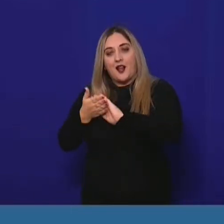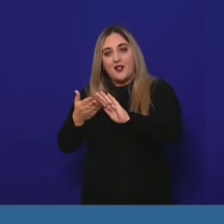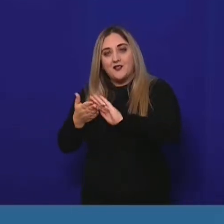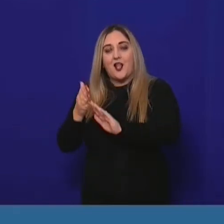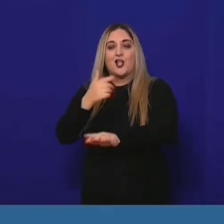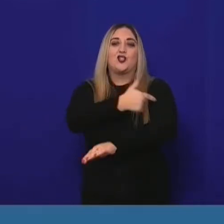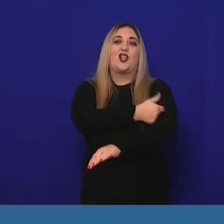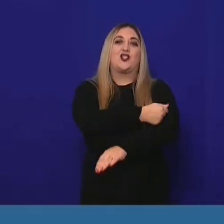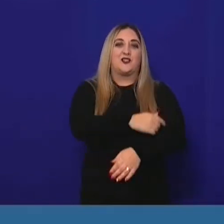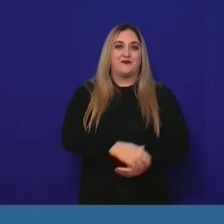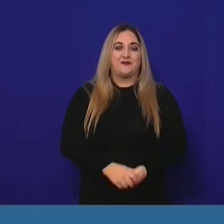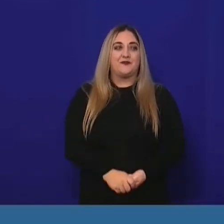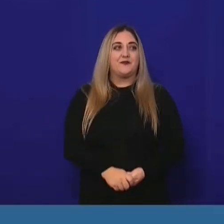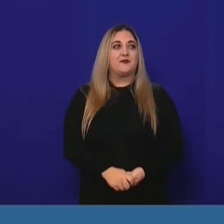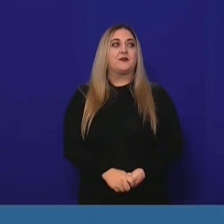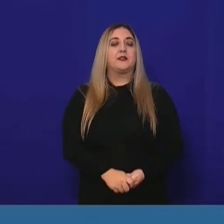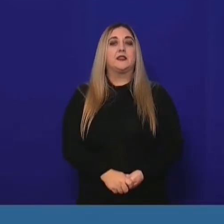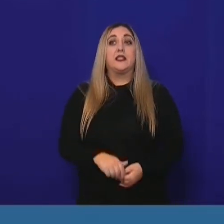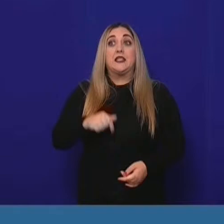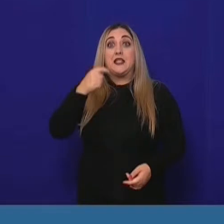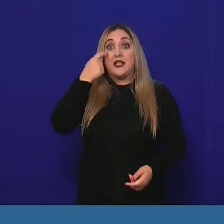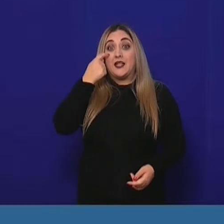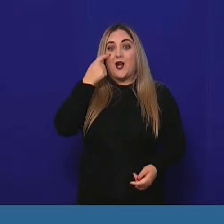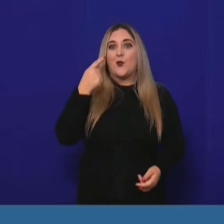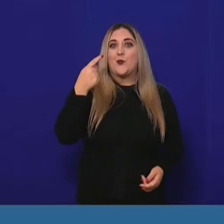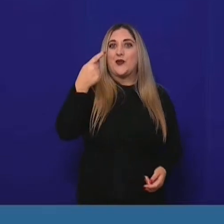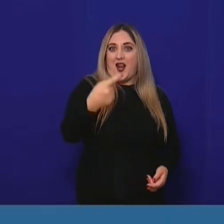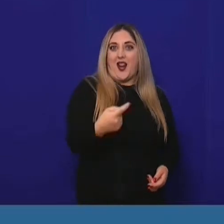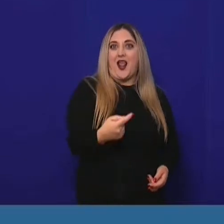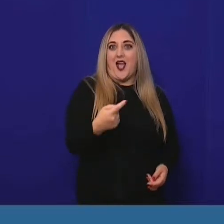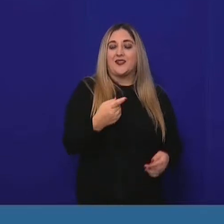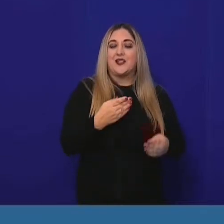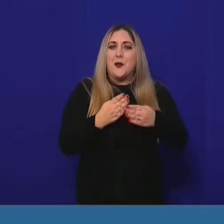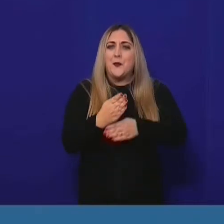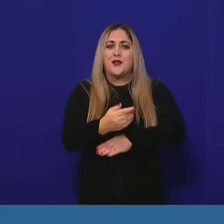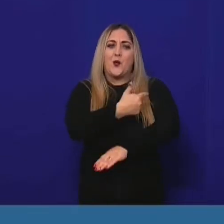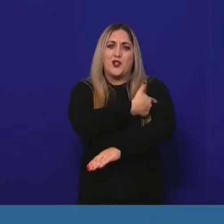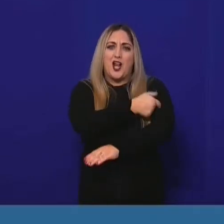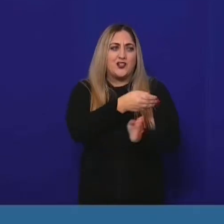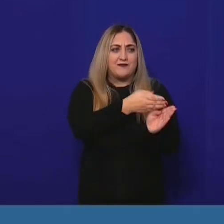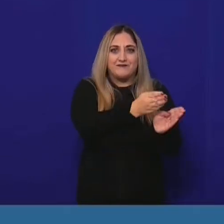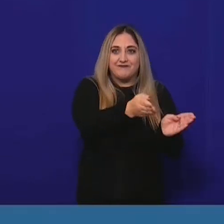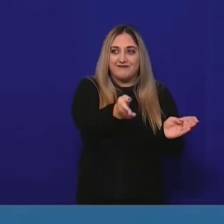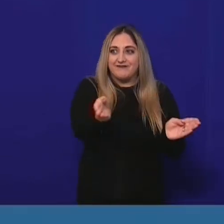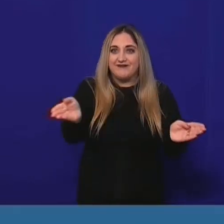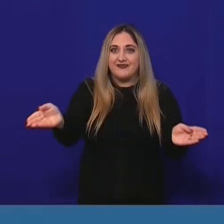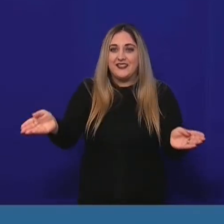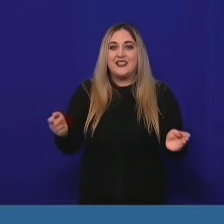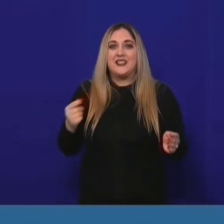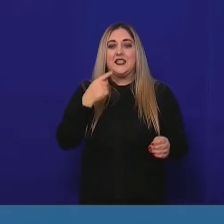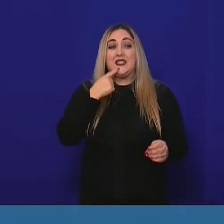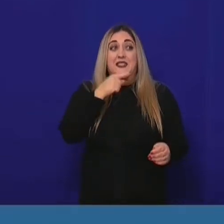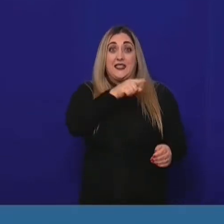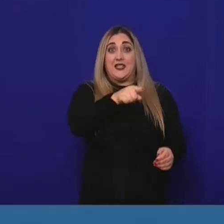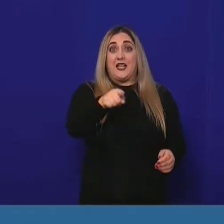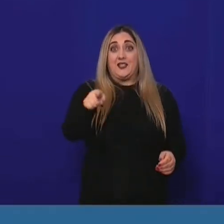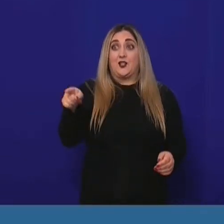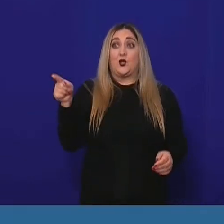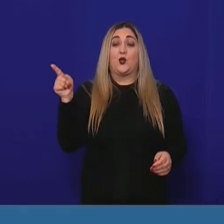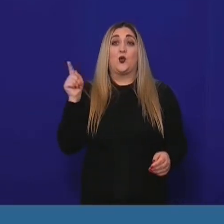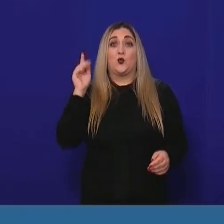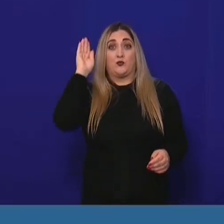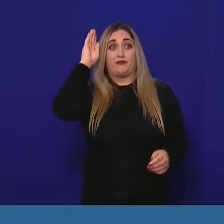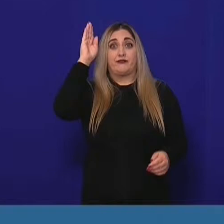li qegħdin f'din il-fażi fejn propju minn nhar il-ħadd aħna ħatibda titqassam din it-tilqima, nappella lil kulħadd